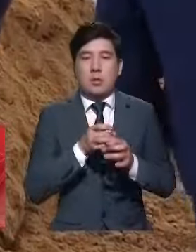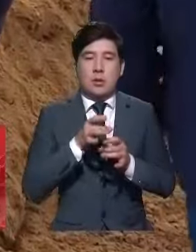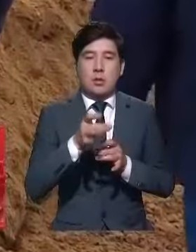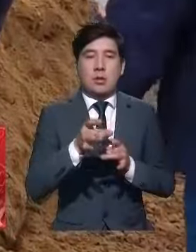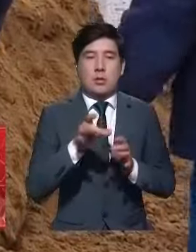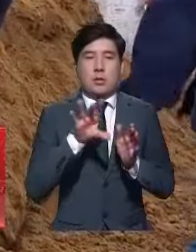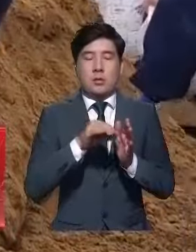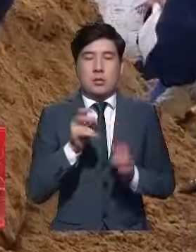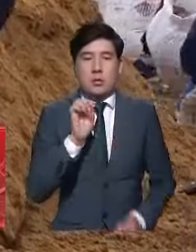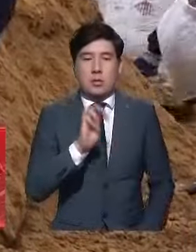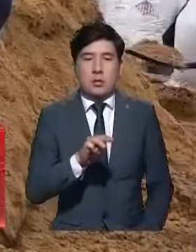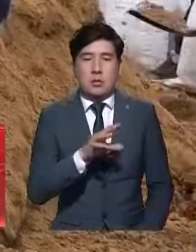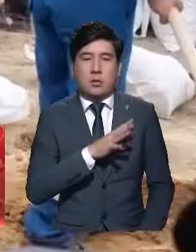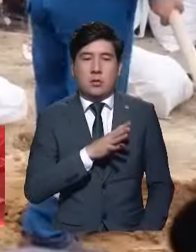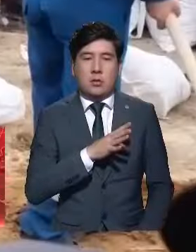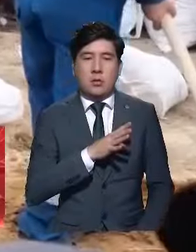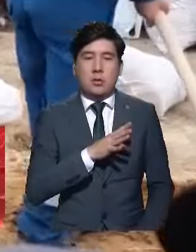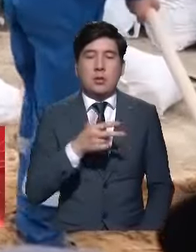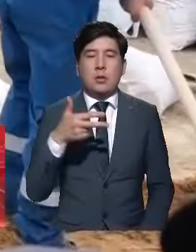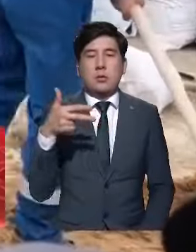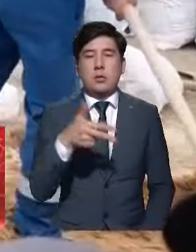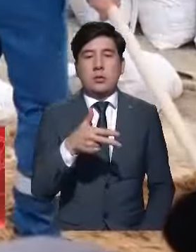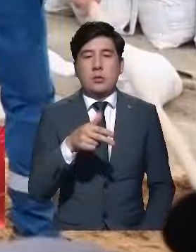Турганов. Здесь потоплены около 3000 жилых и административных зданий. Депутат встретился с жителями и ознакомился со строительством дамбы в